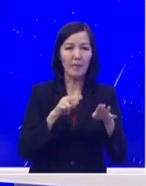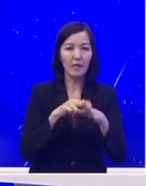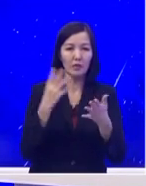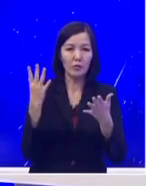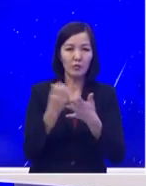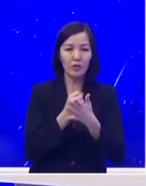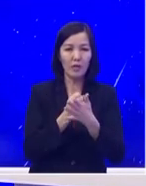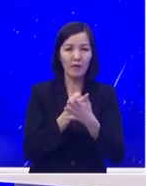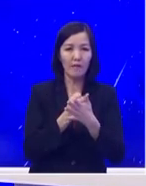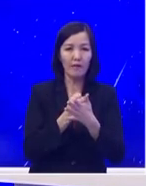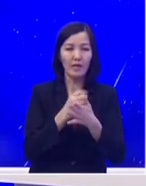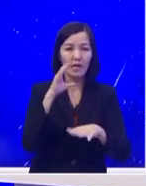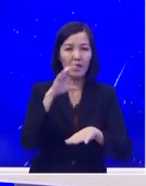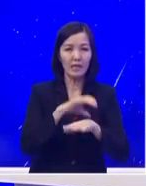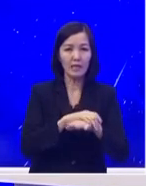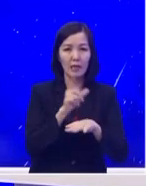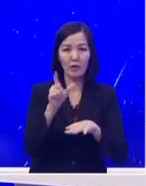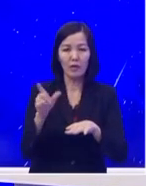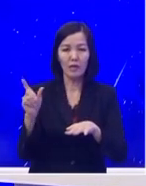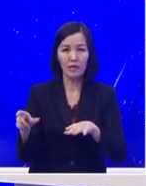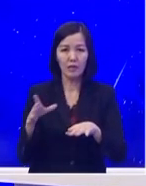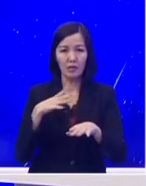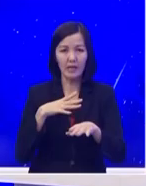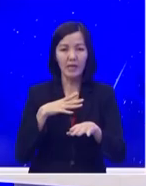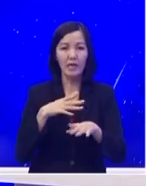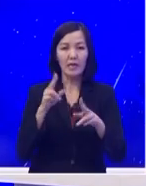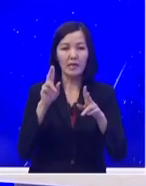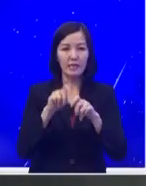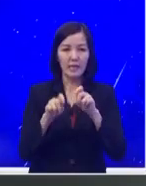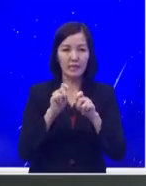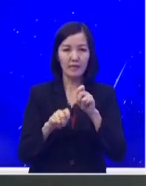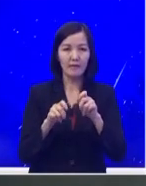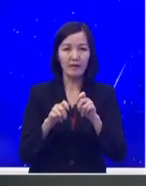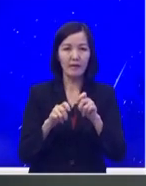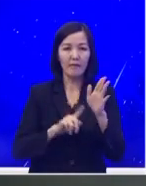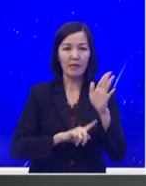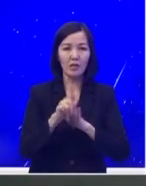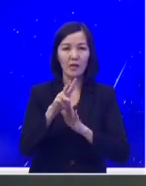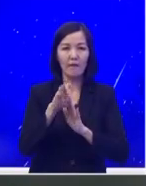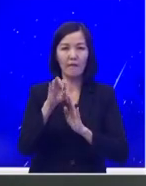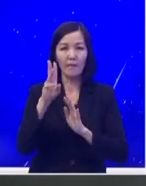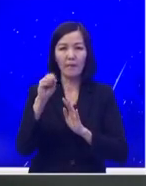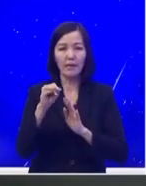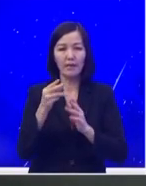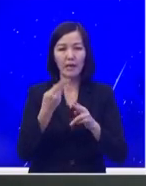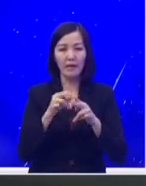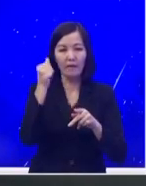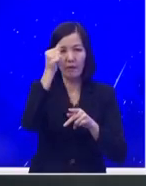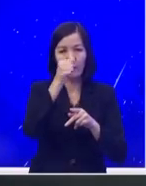удалось установить и задержать фигурантов уголовного дела. Следствием установлено, что в начале марта текущего года